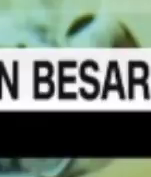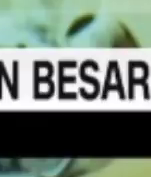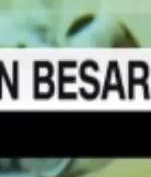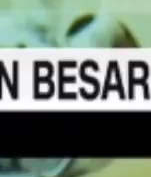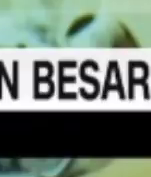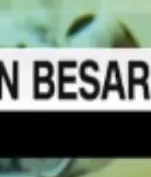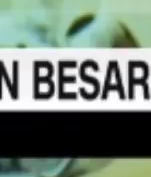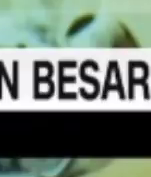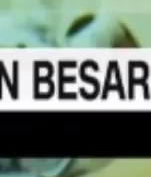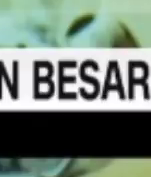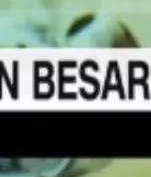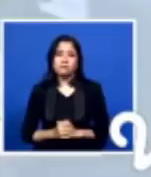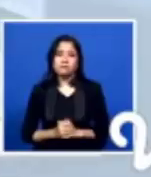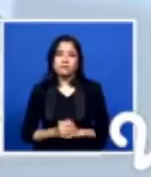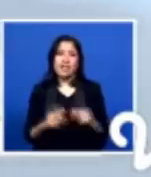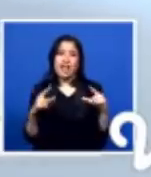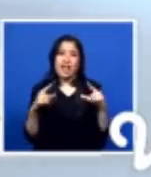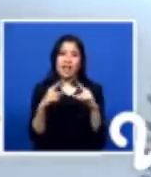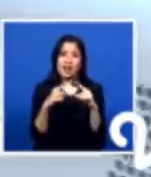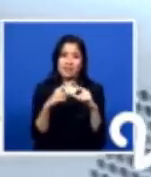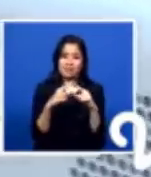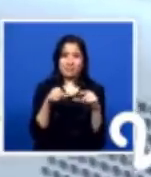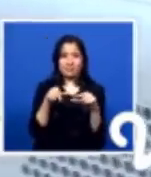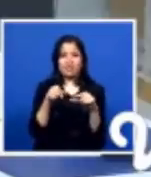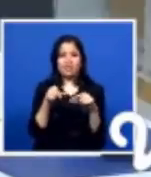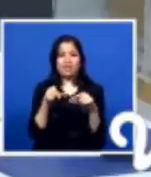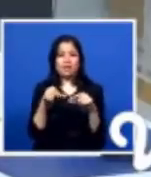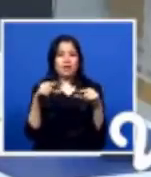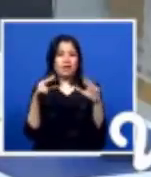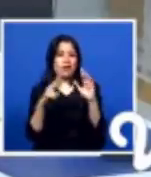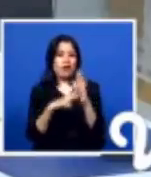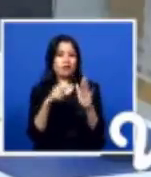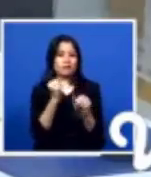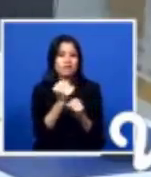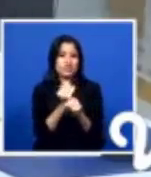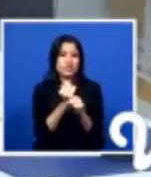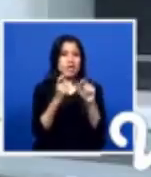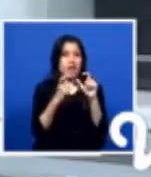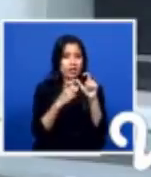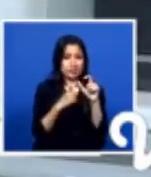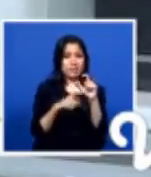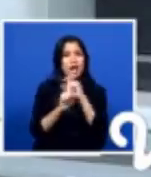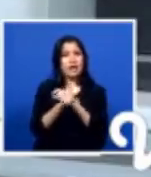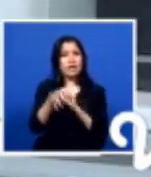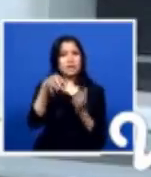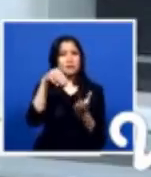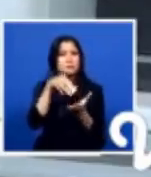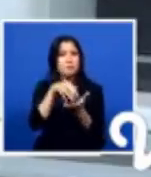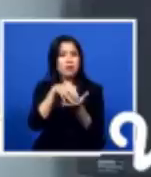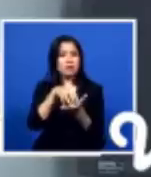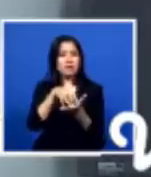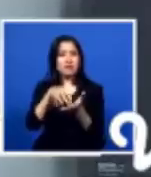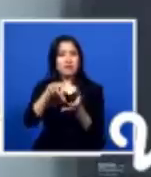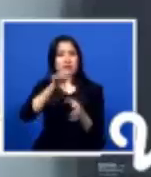dunia kesehatan kita. Sekarang waktunya kita untuk terus memastikan bahwa Kementerian Kesehatan Republik